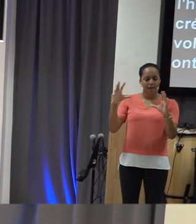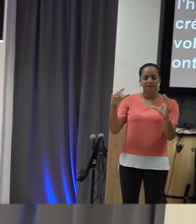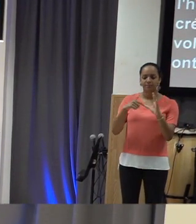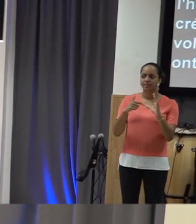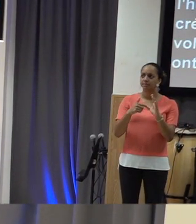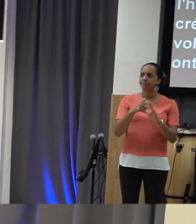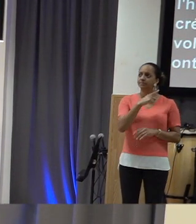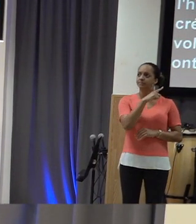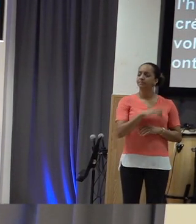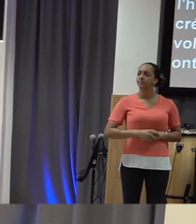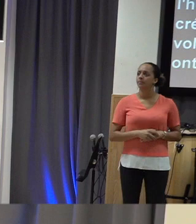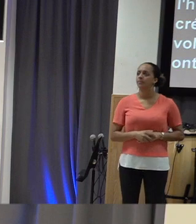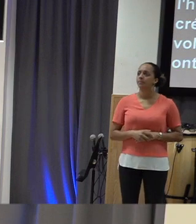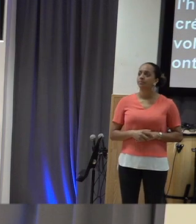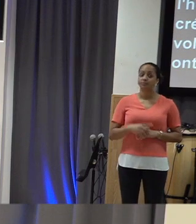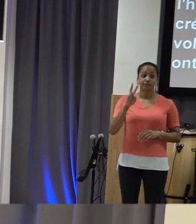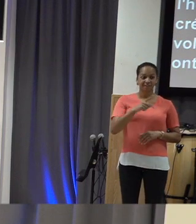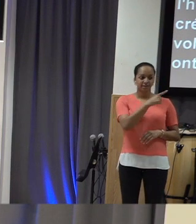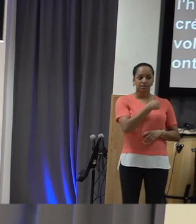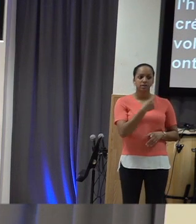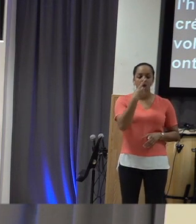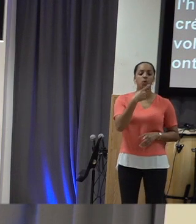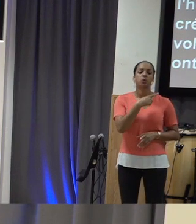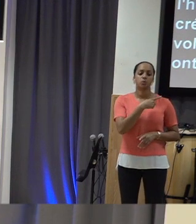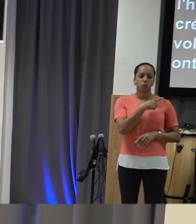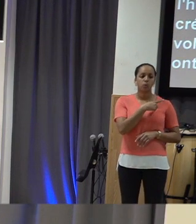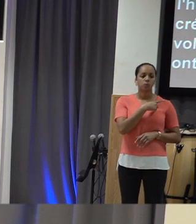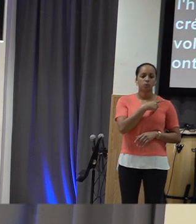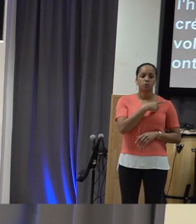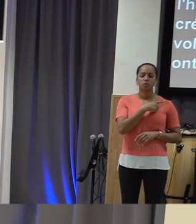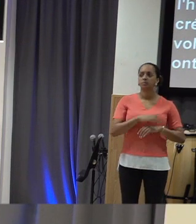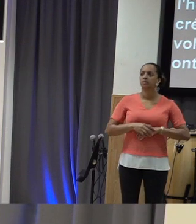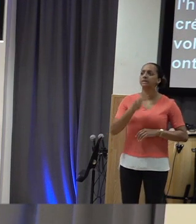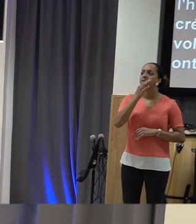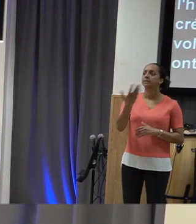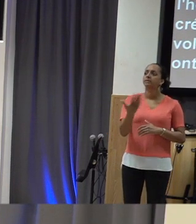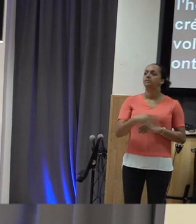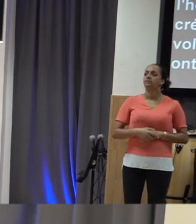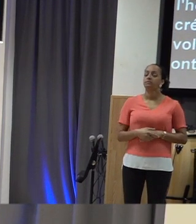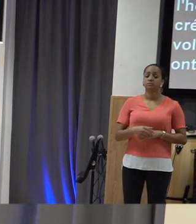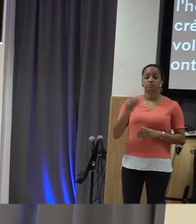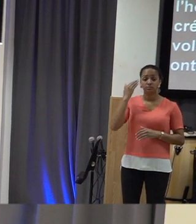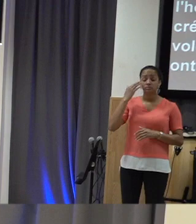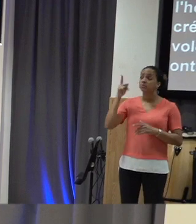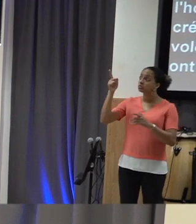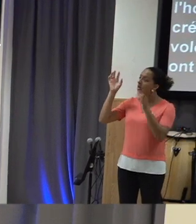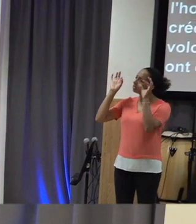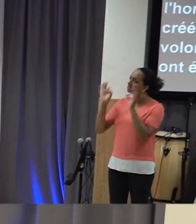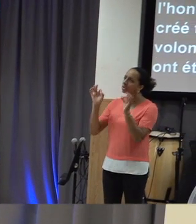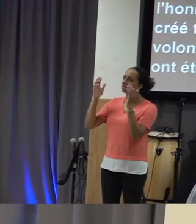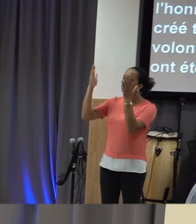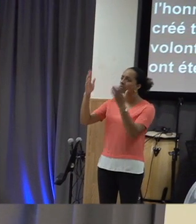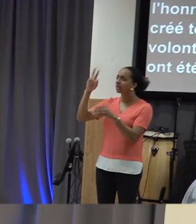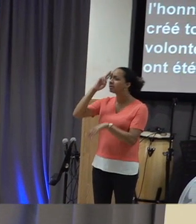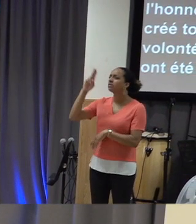l'honneur, mais celui-là a retenu mon attention. Apocalypse 4, verset 11 déclare « Si tu es digne, notre Seigneur et notre Dieu,